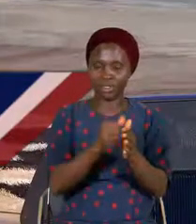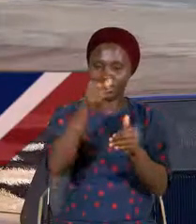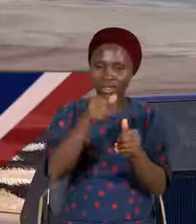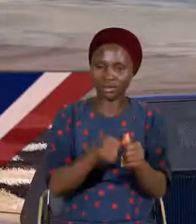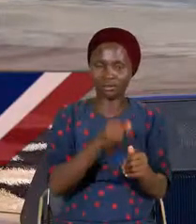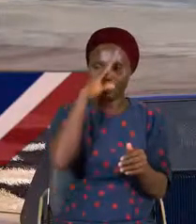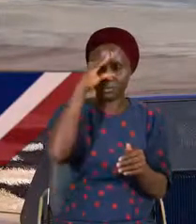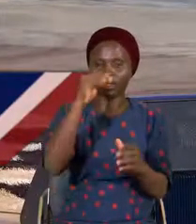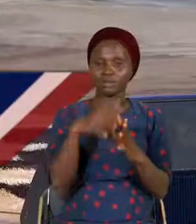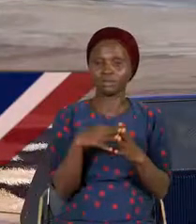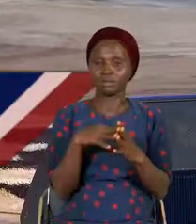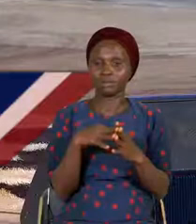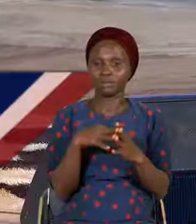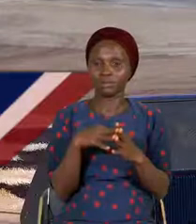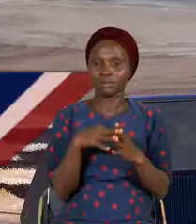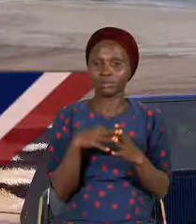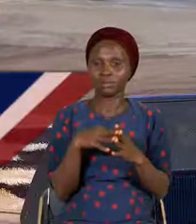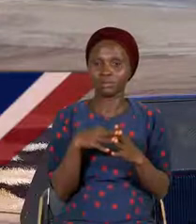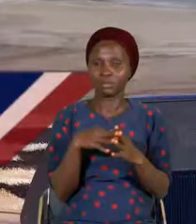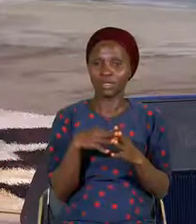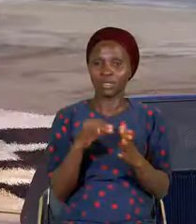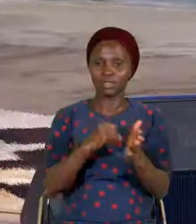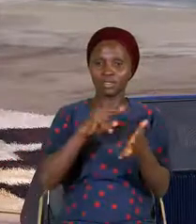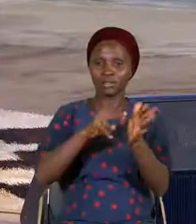Souligner chacun. Chaque fois que vous voyez ce mot, cela veut dire que